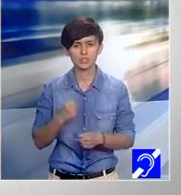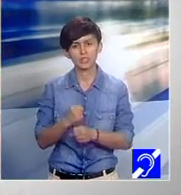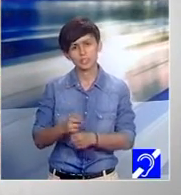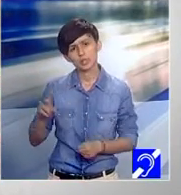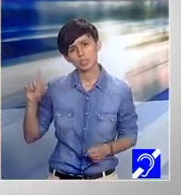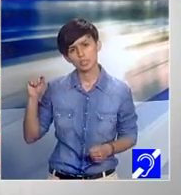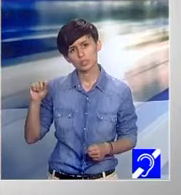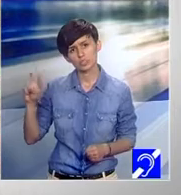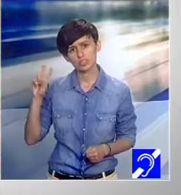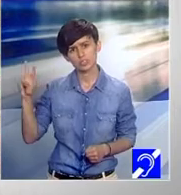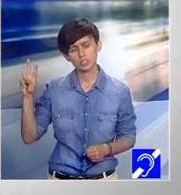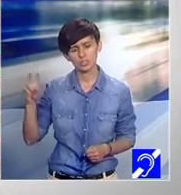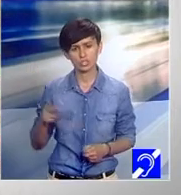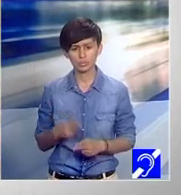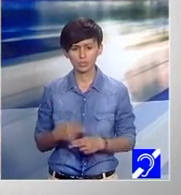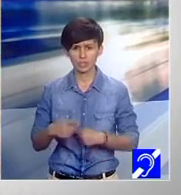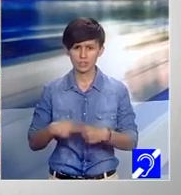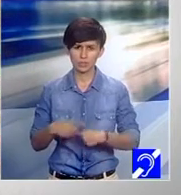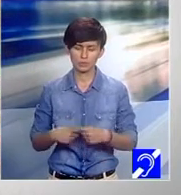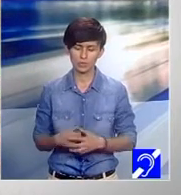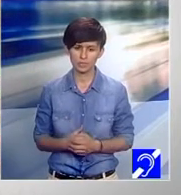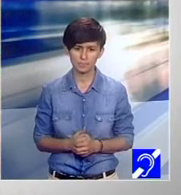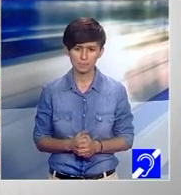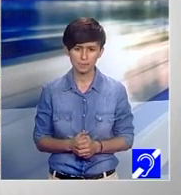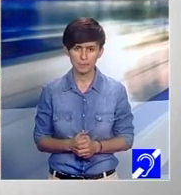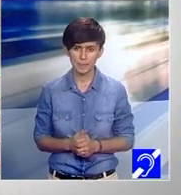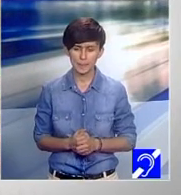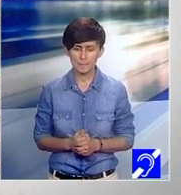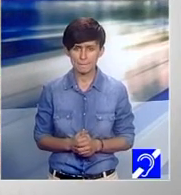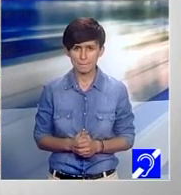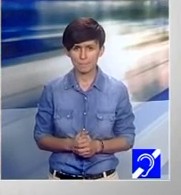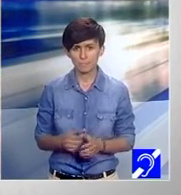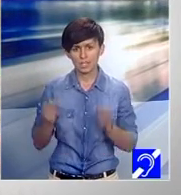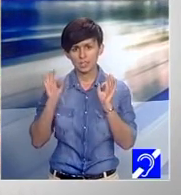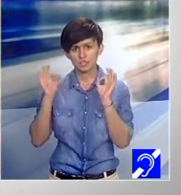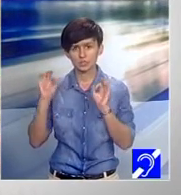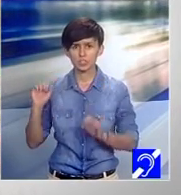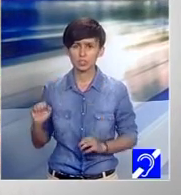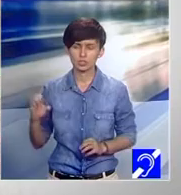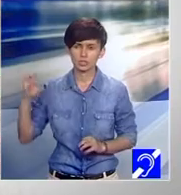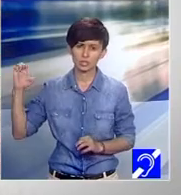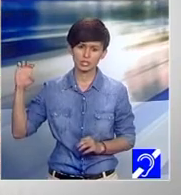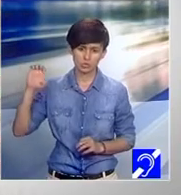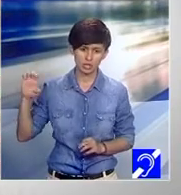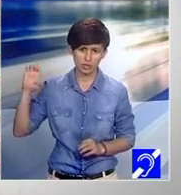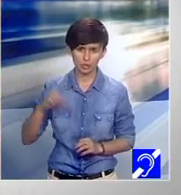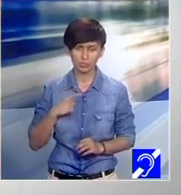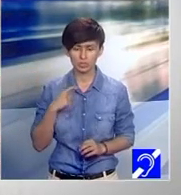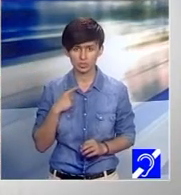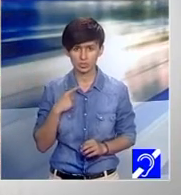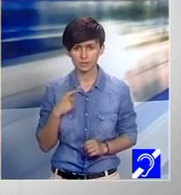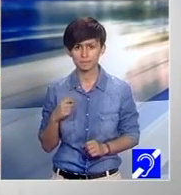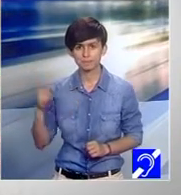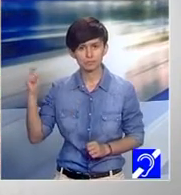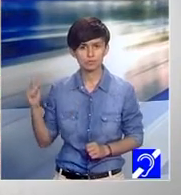congenitale. Există și alte țări care efectuează numai pe două țări, în special în sud-estul Europei, numai pe două boli genetice,